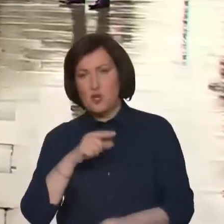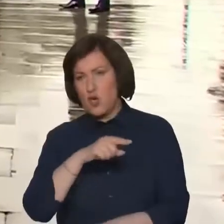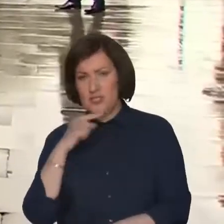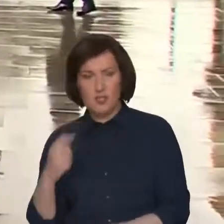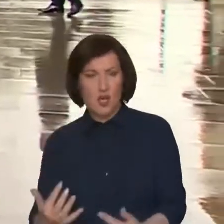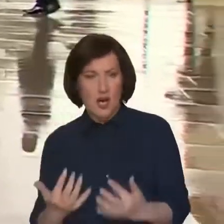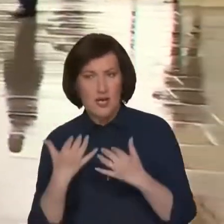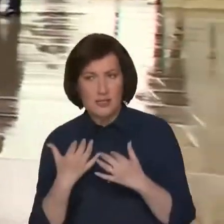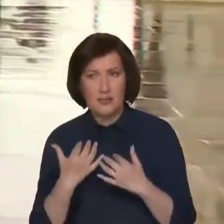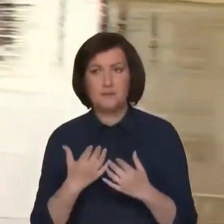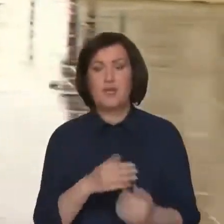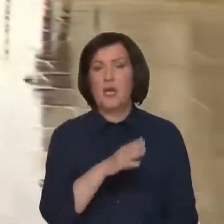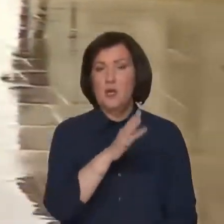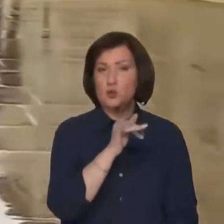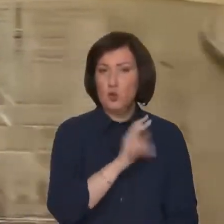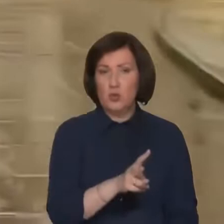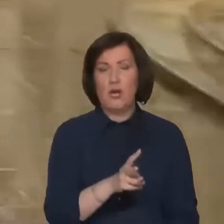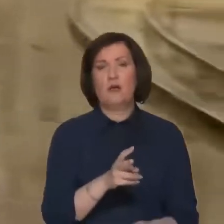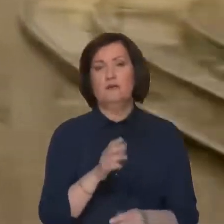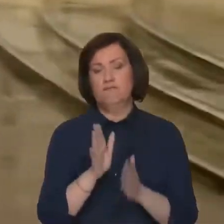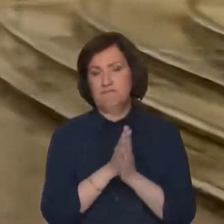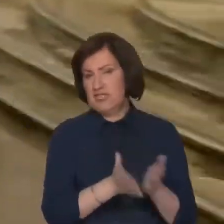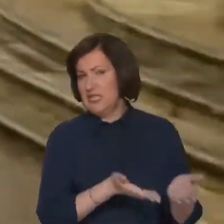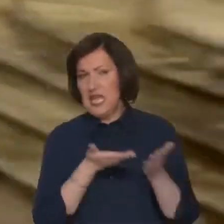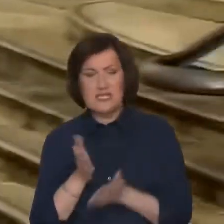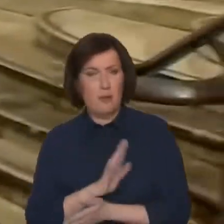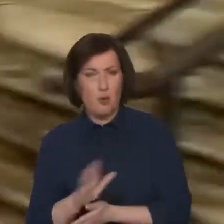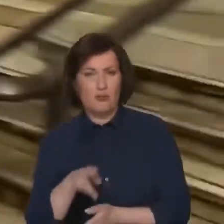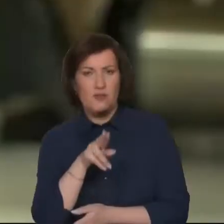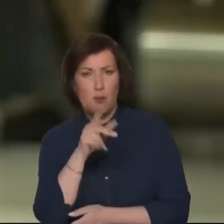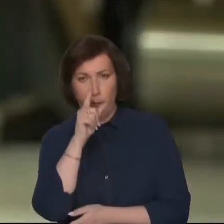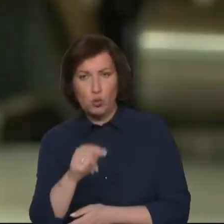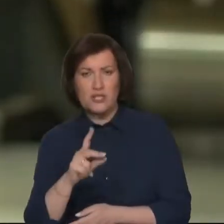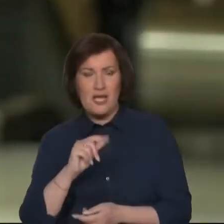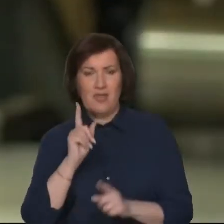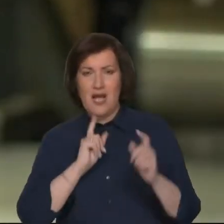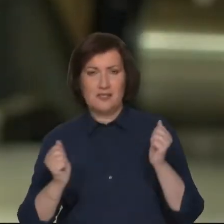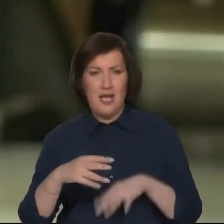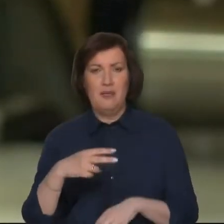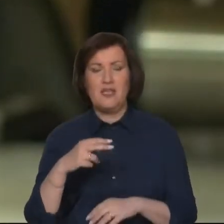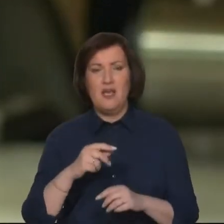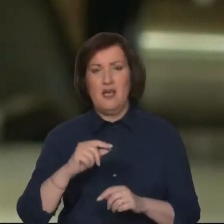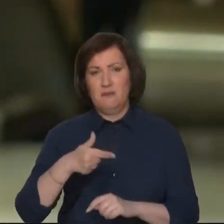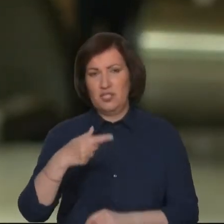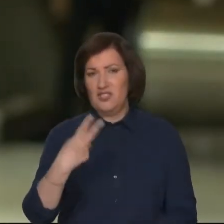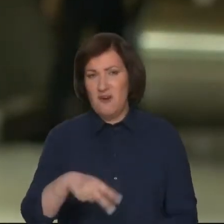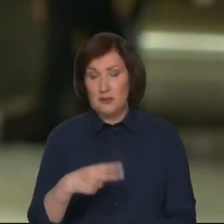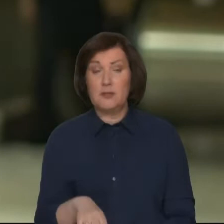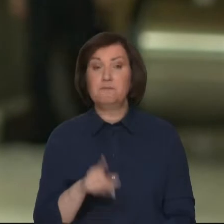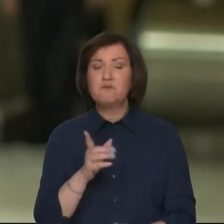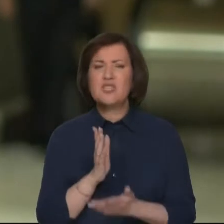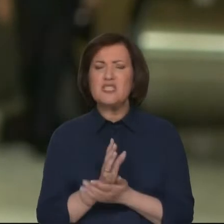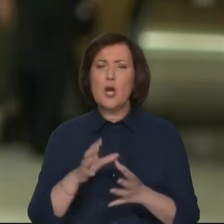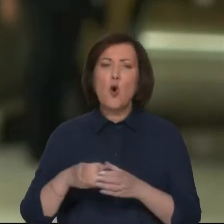агресії. Ріші Сунак закликав не запрошувати Путіна на саміт Великої 20-ки. Наші партнери та союзники по G20 несуть